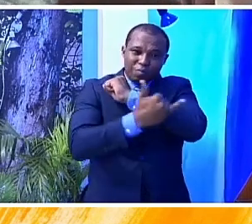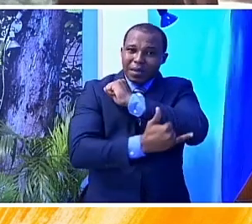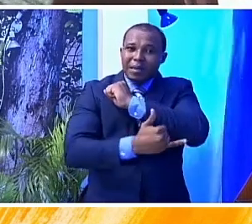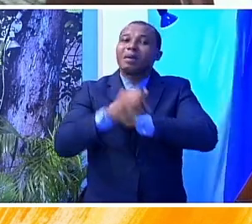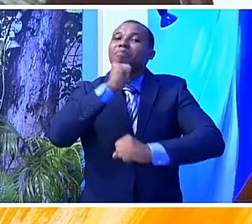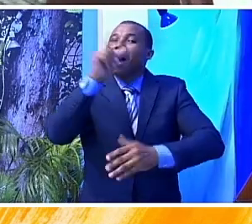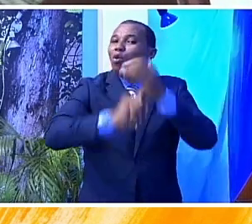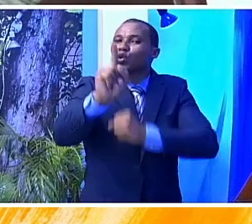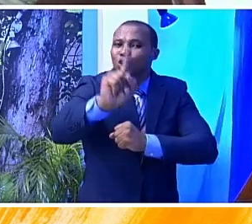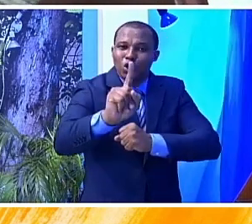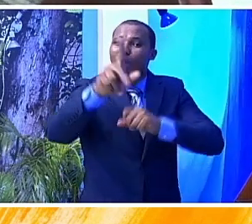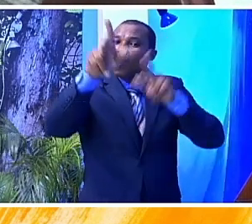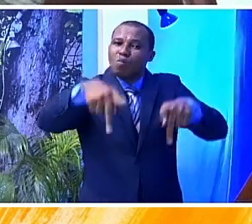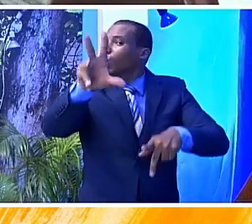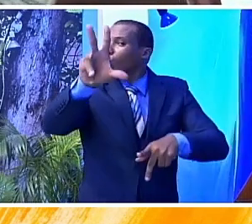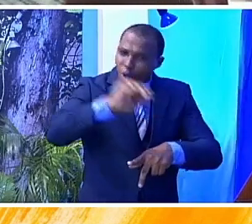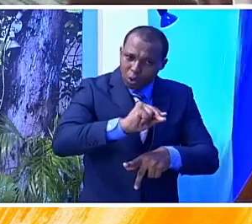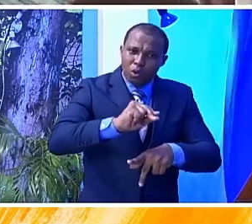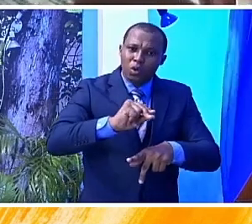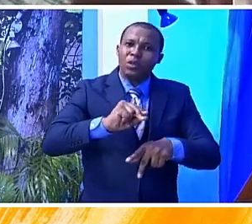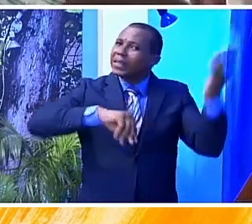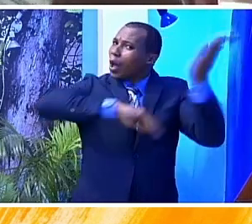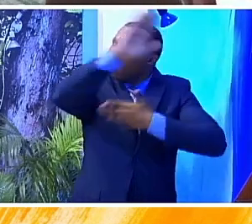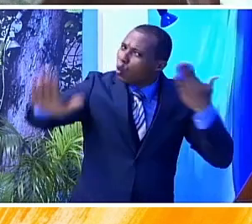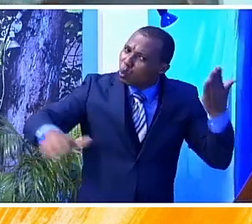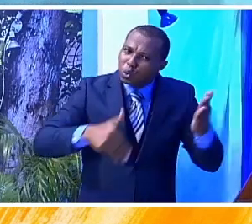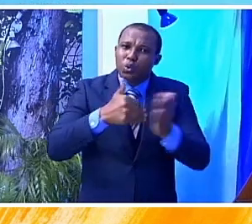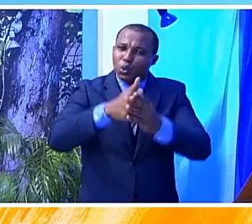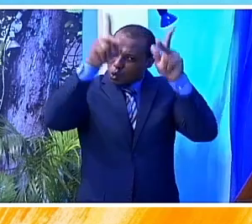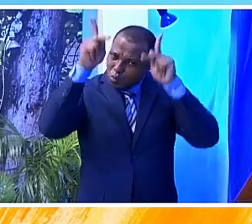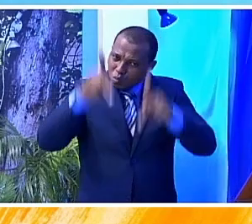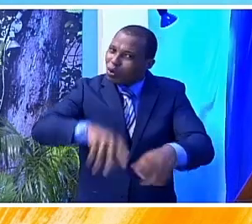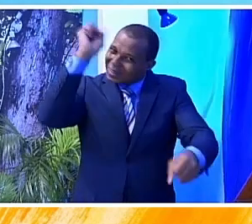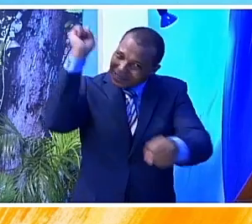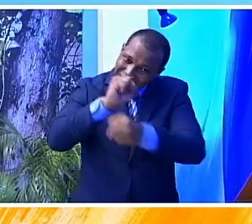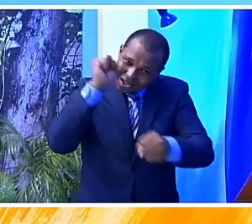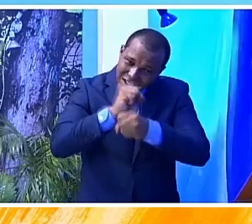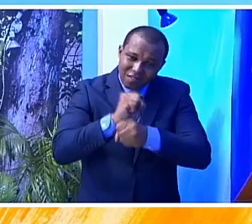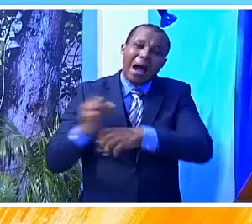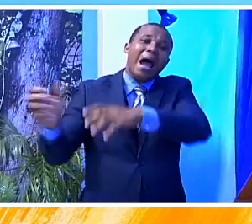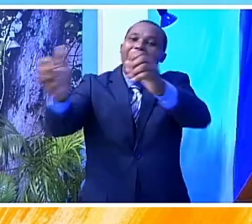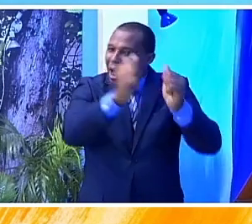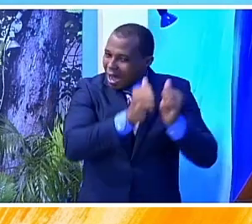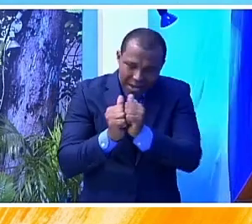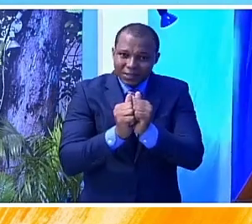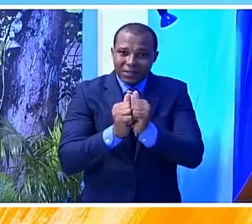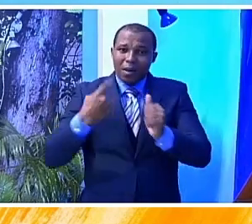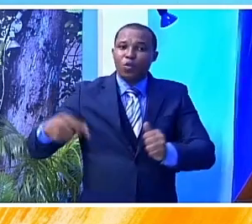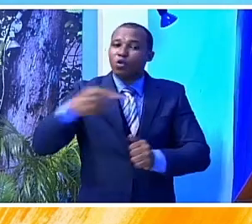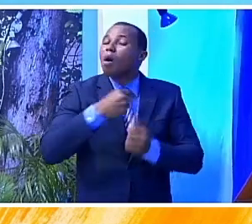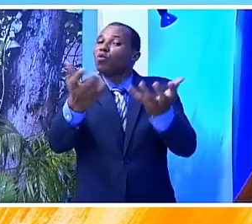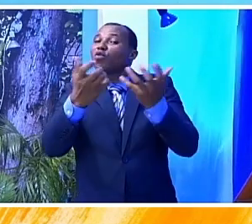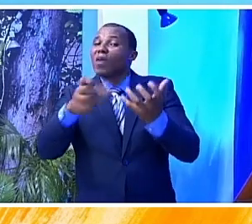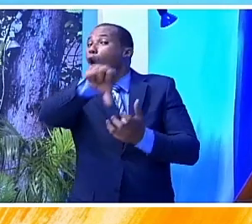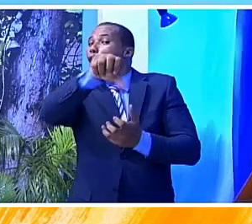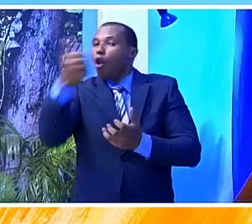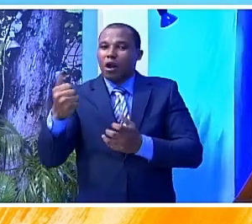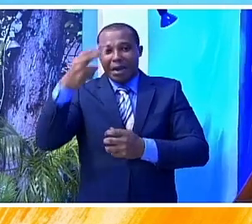Et toutes les fois que moun nan société a pas décidé yo di nous-mêmes nous voulons l'autre Haïti, n'a pas fait en l'autre Haïti, pas gen l'autre